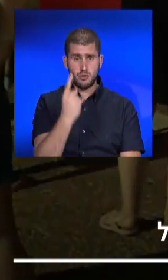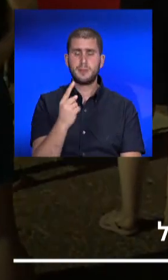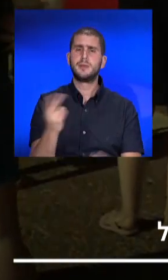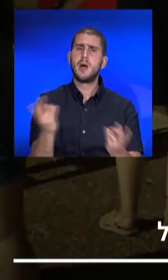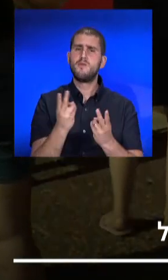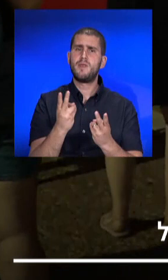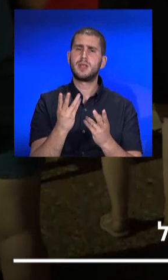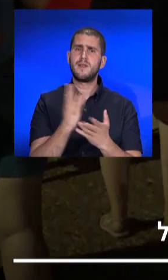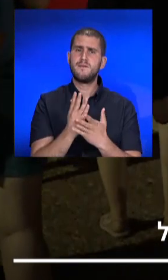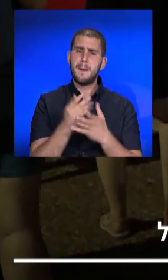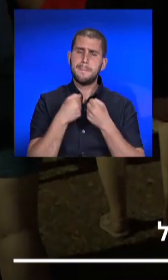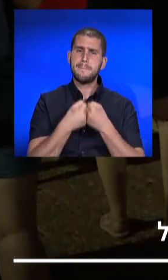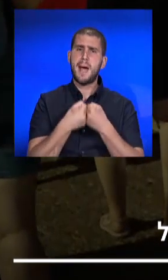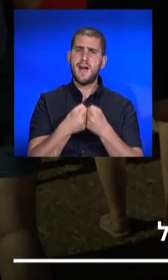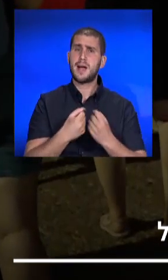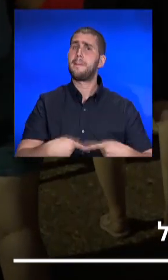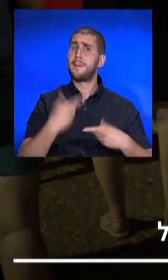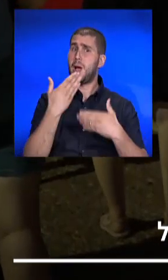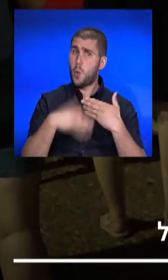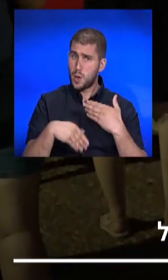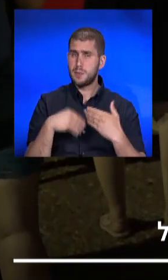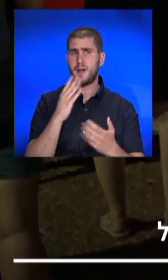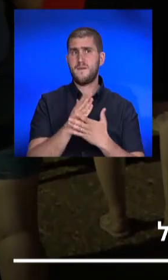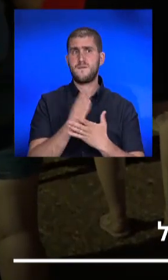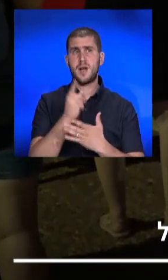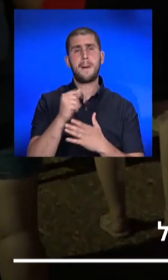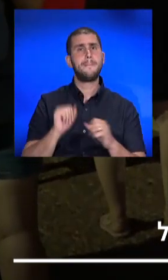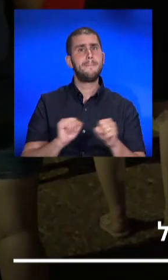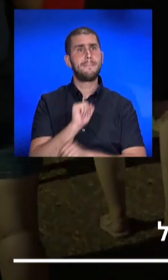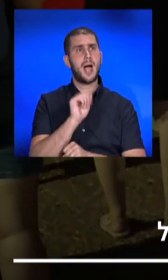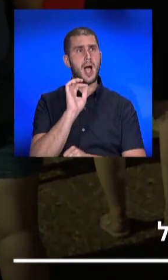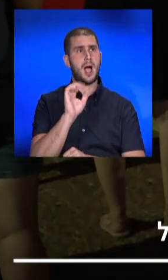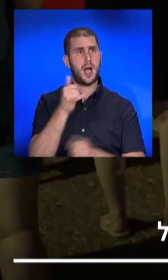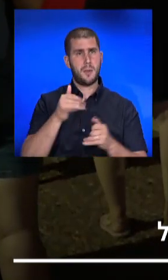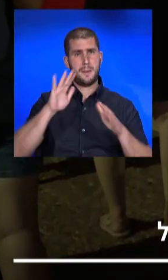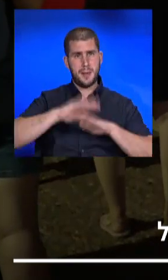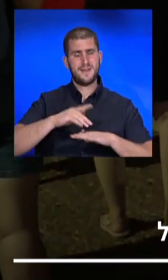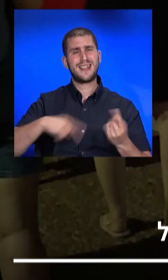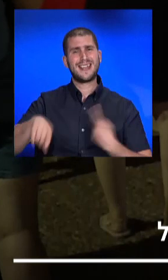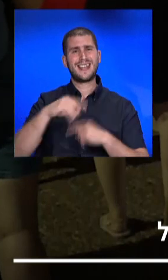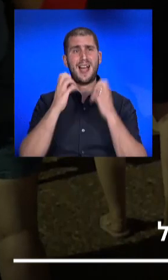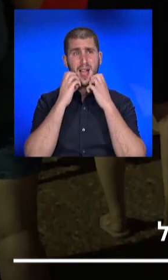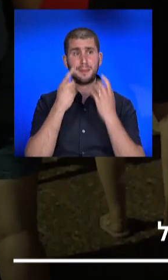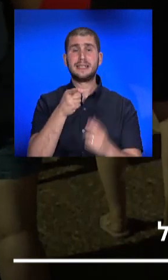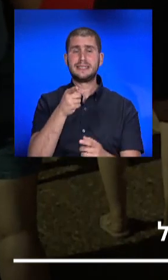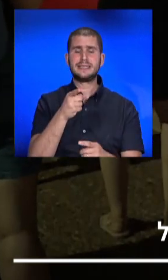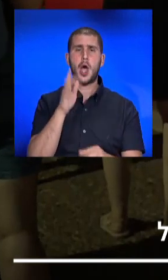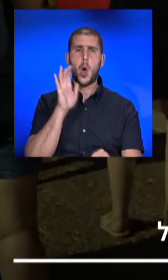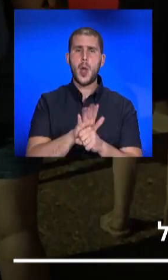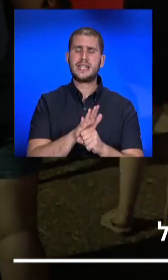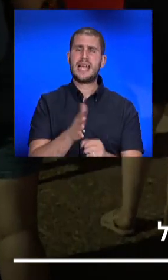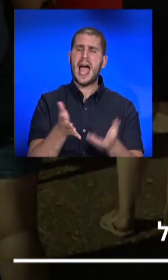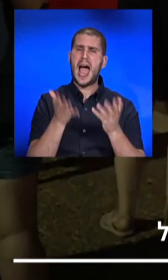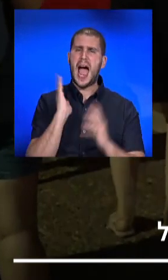את המאבק הזה בימים האחרונים שהובילו לכדי המחאה העצרת הזאת כאן הערב ובכיכר רבין, זה האונס האכזרי